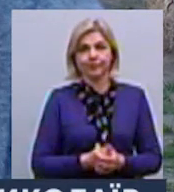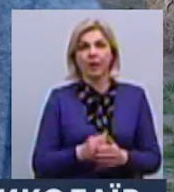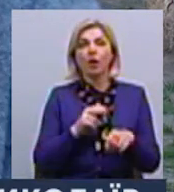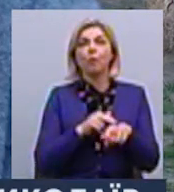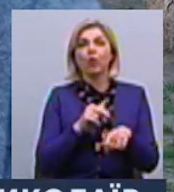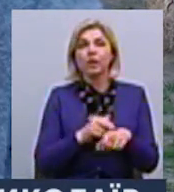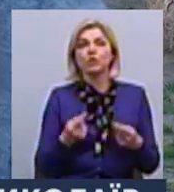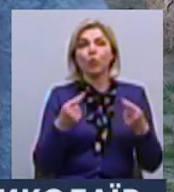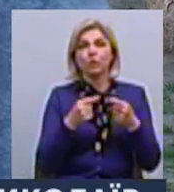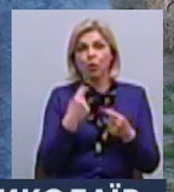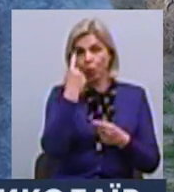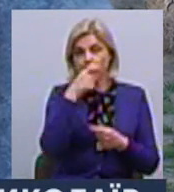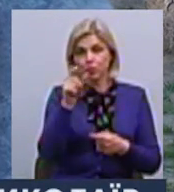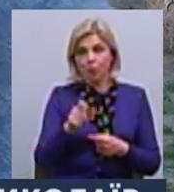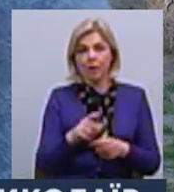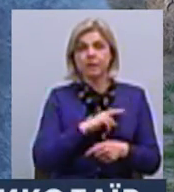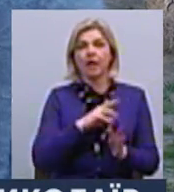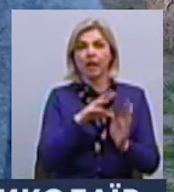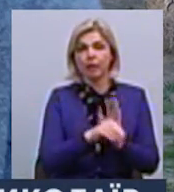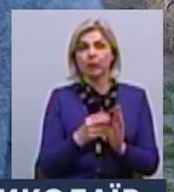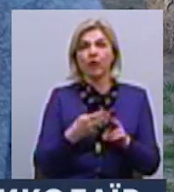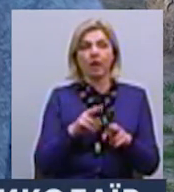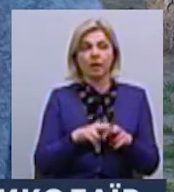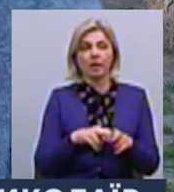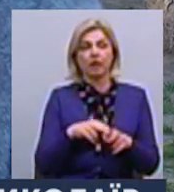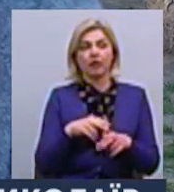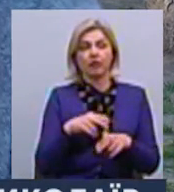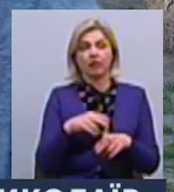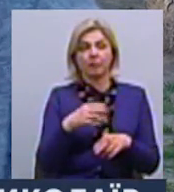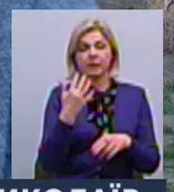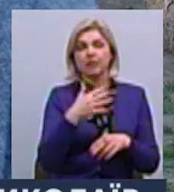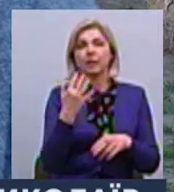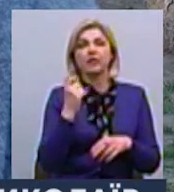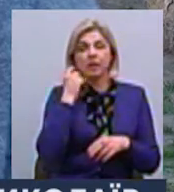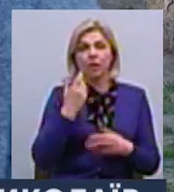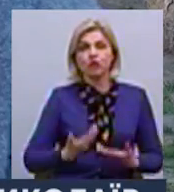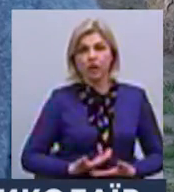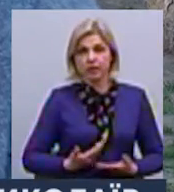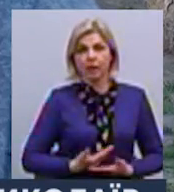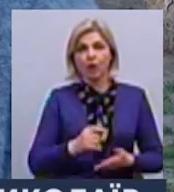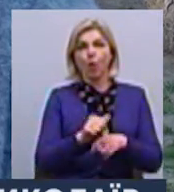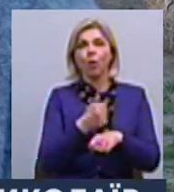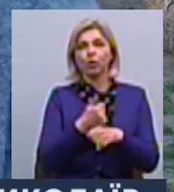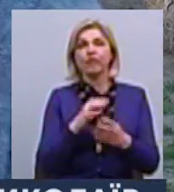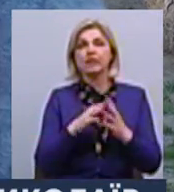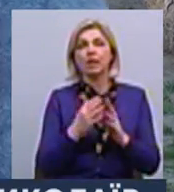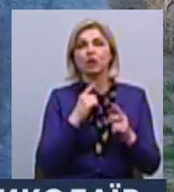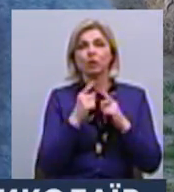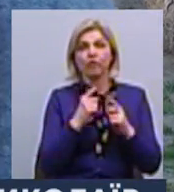Поліцейські встановили особу загиблого, яким виявився 55-річний місцевий мешканець, а саме голова селищної